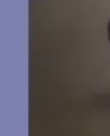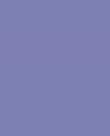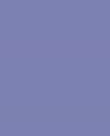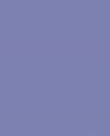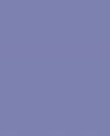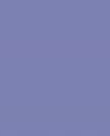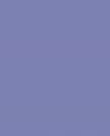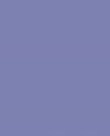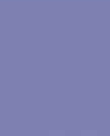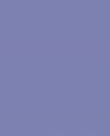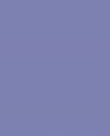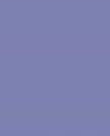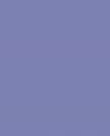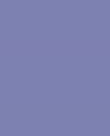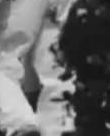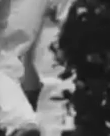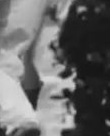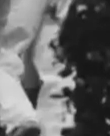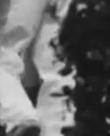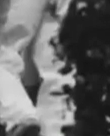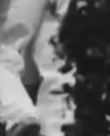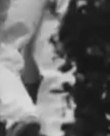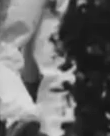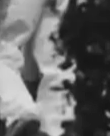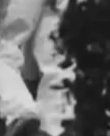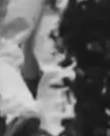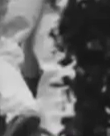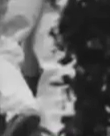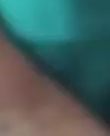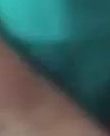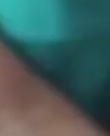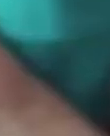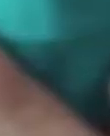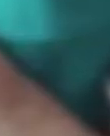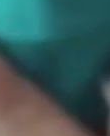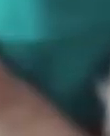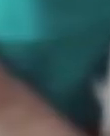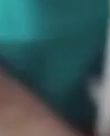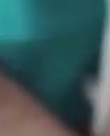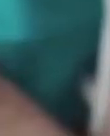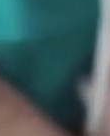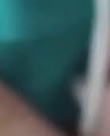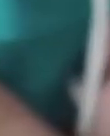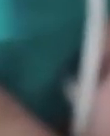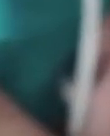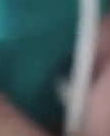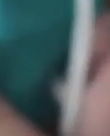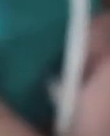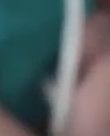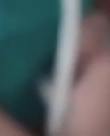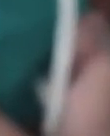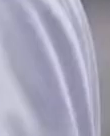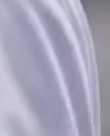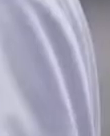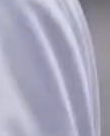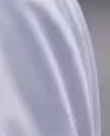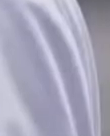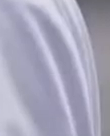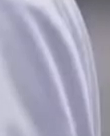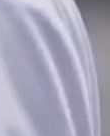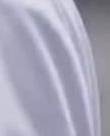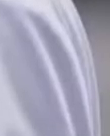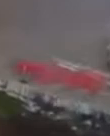tagli per 37 miliardi chiesti e tutti abbiamo visto i risultati la logica dei costi standard e dei commissari straordinari non ha